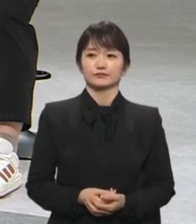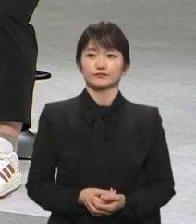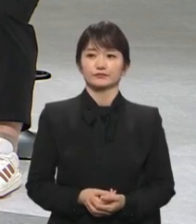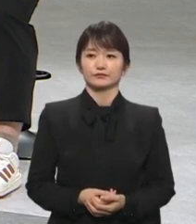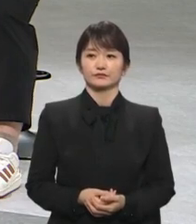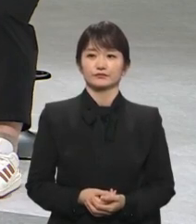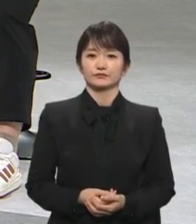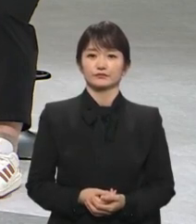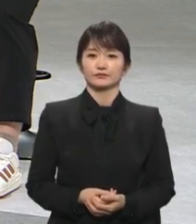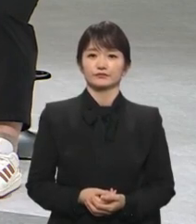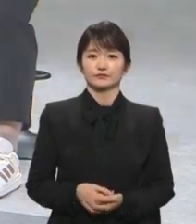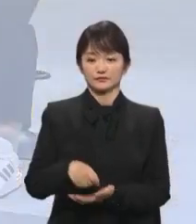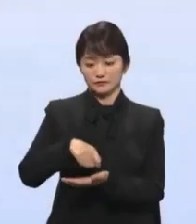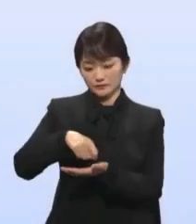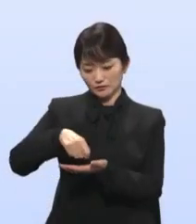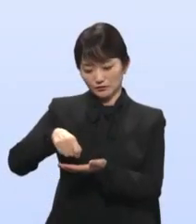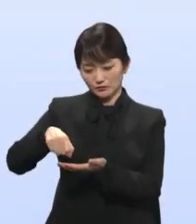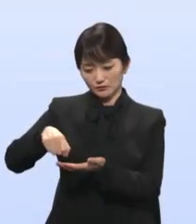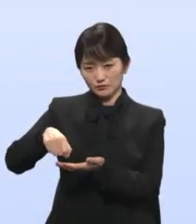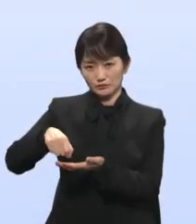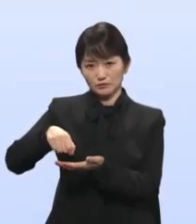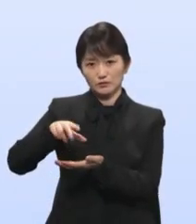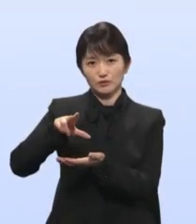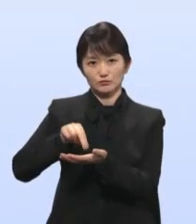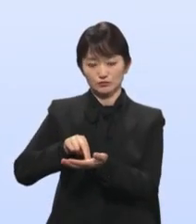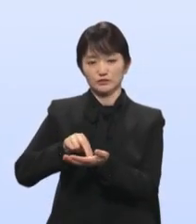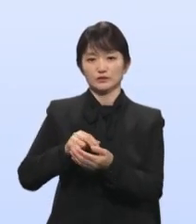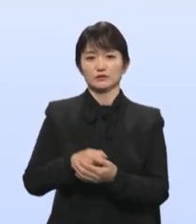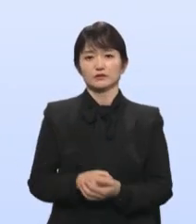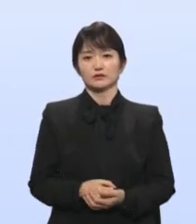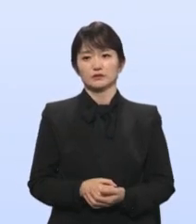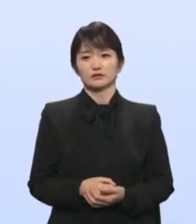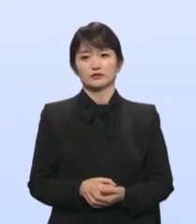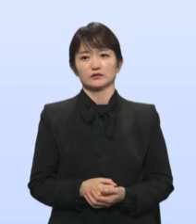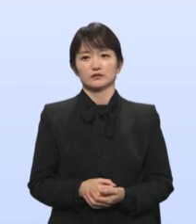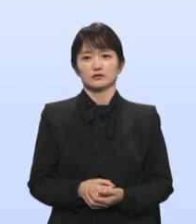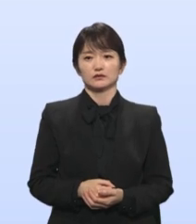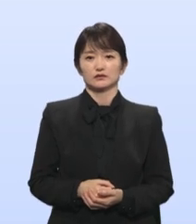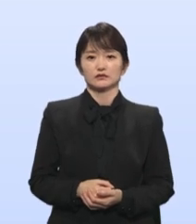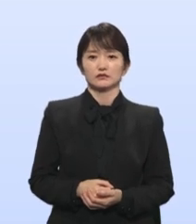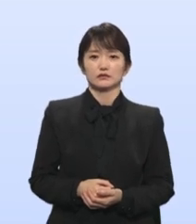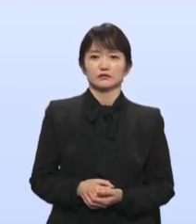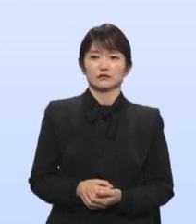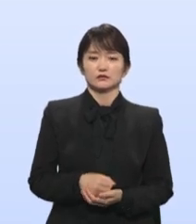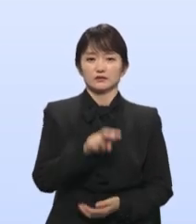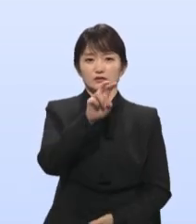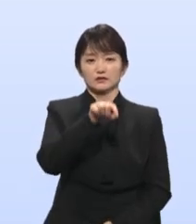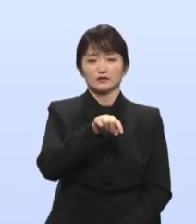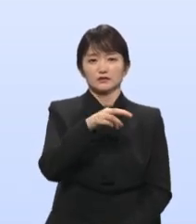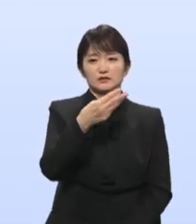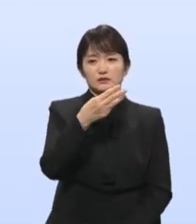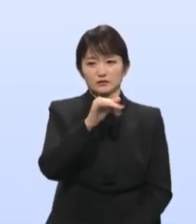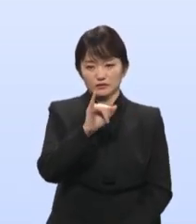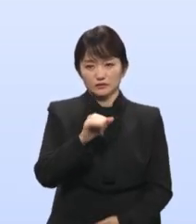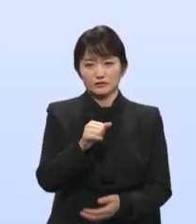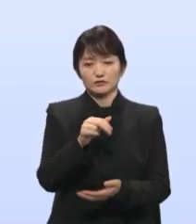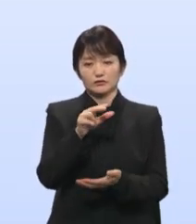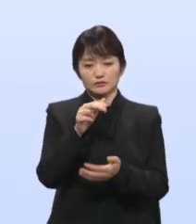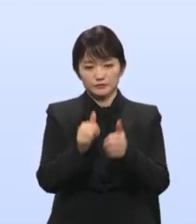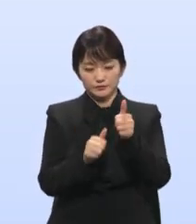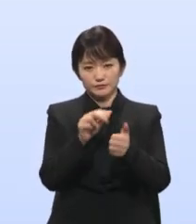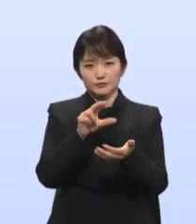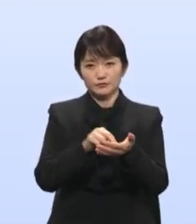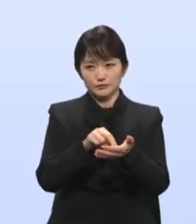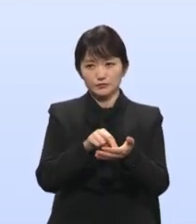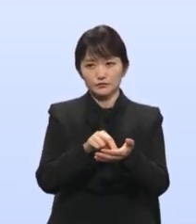바로 서술형 문제라고 하는 키워드입니다 아마도 보신 분들 있을 텐데요 뭐 물리 출제 지문 난이도 성적 저런